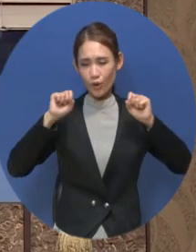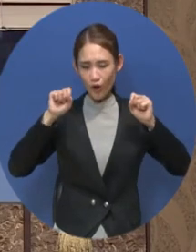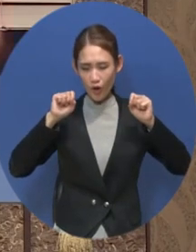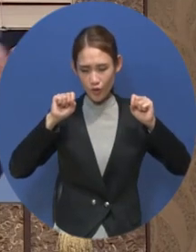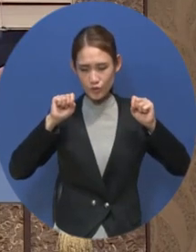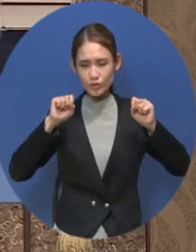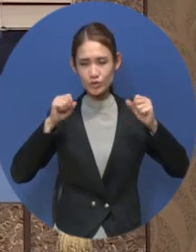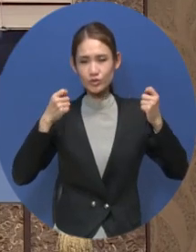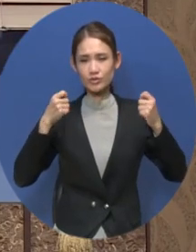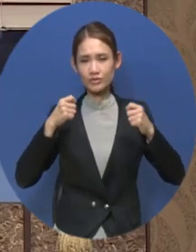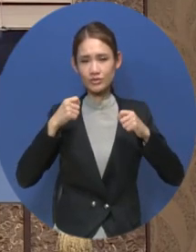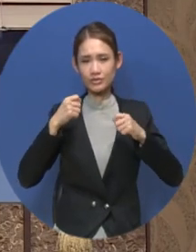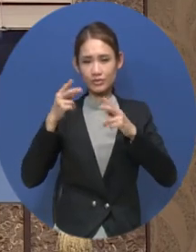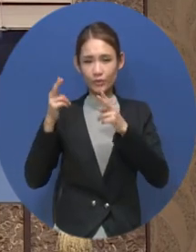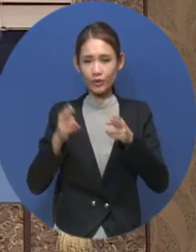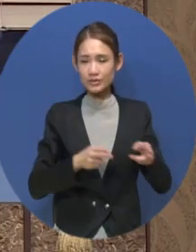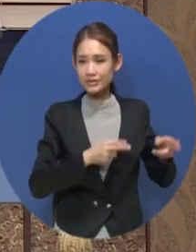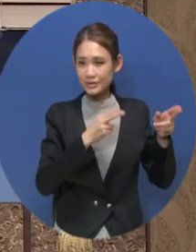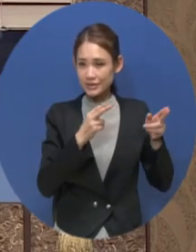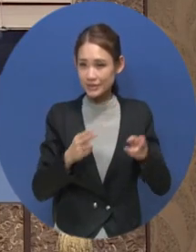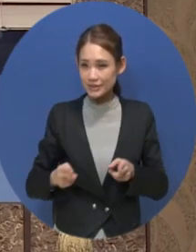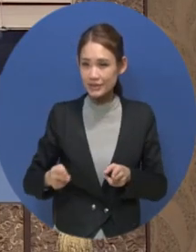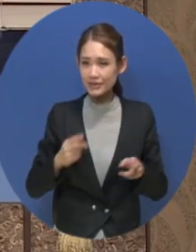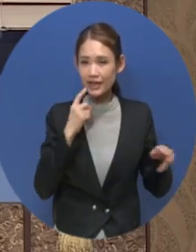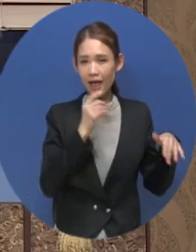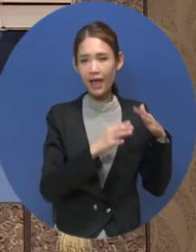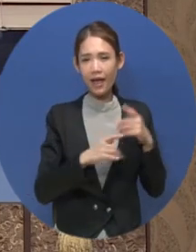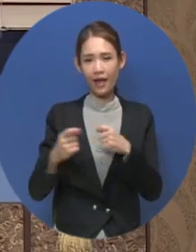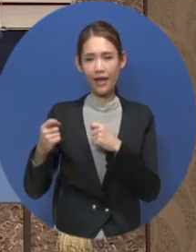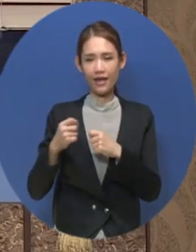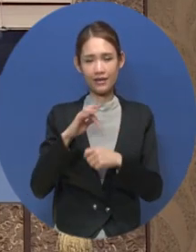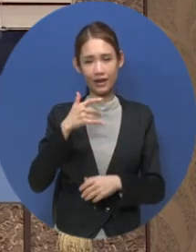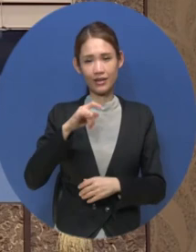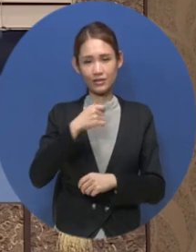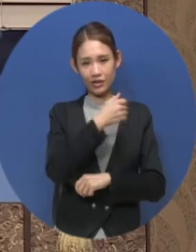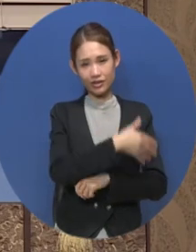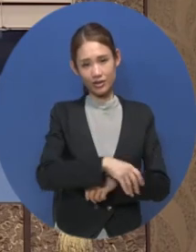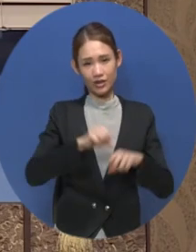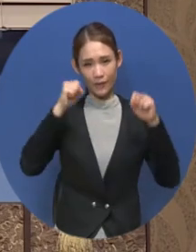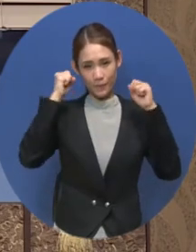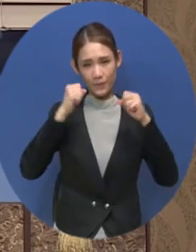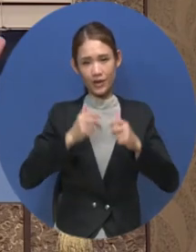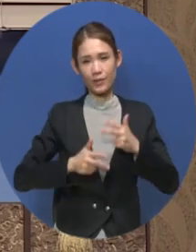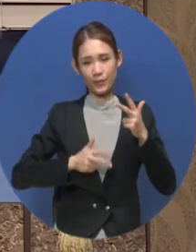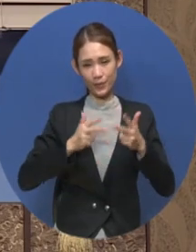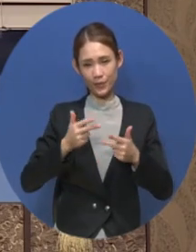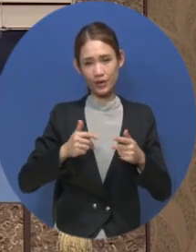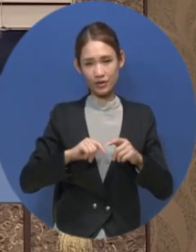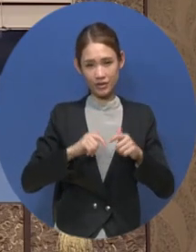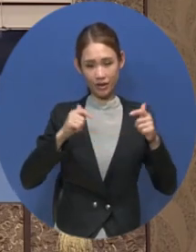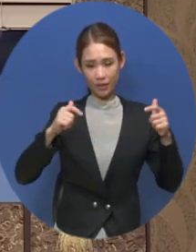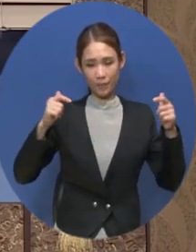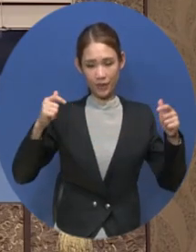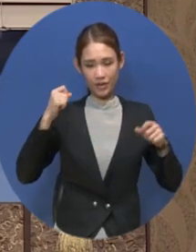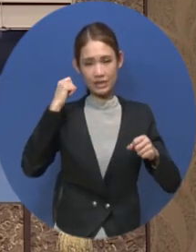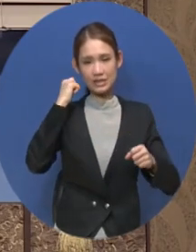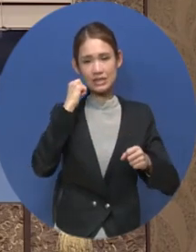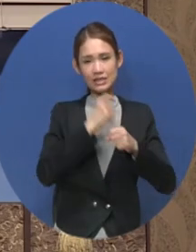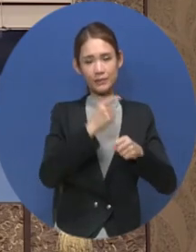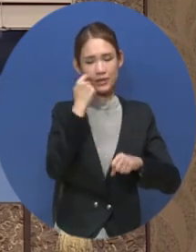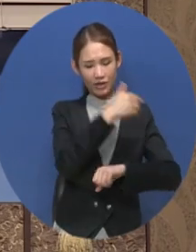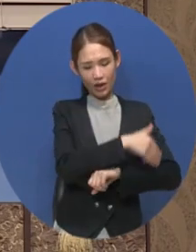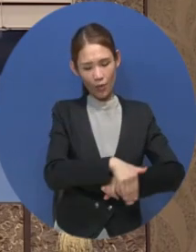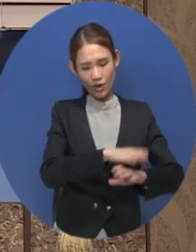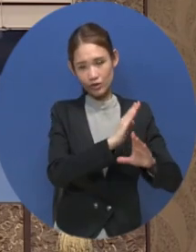해서 스키라든지 좋네요. 뭐 해안가에서 레저를 즐길 수 있는 것까지도 와. 영역을 넓혀보려고 이미 네.